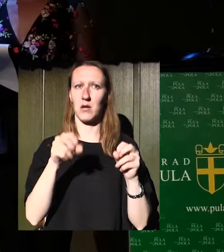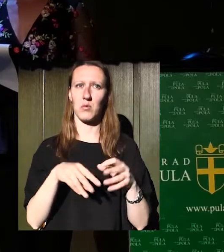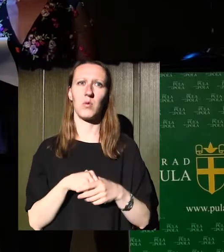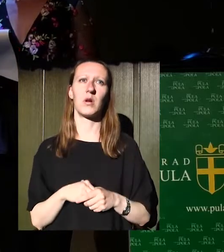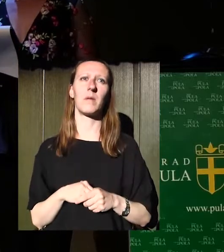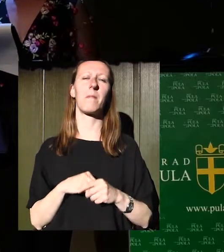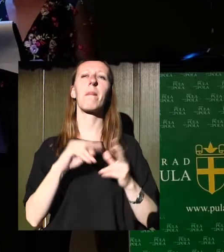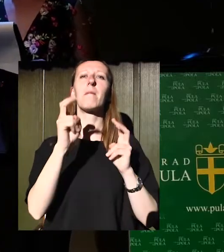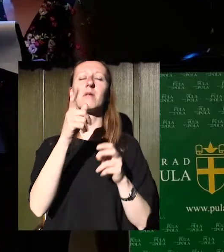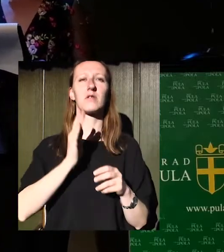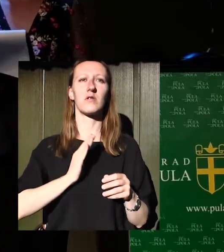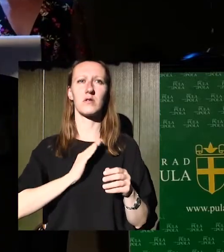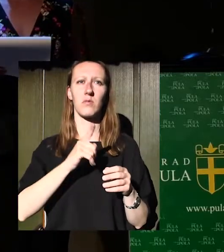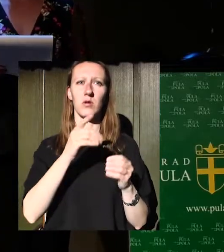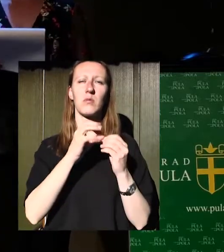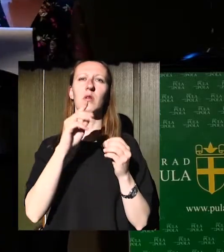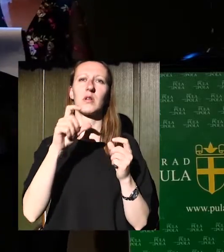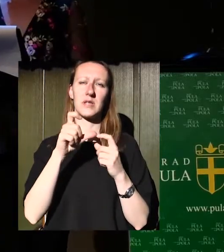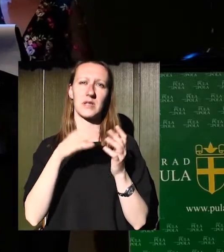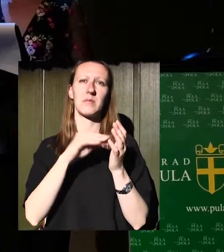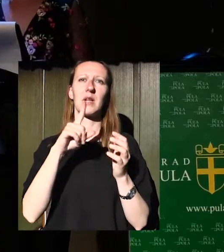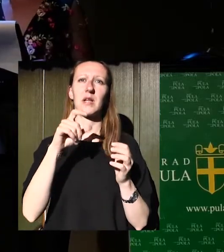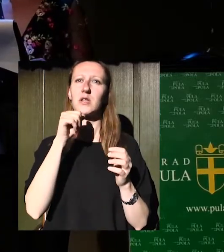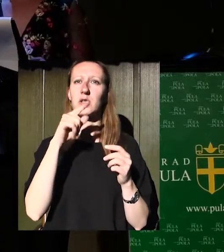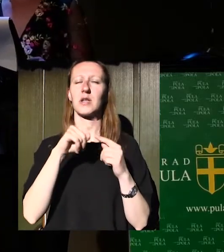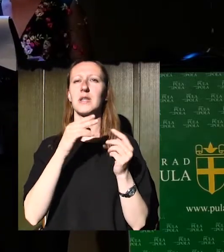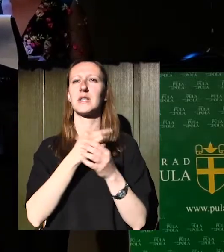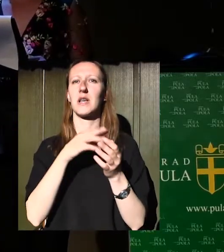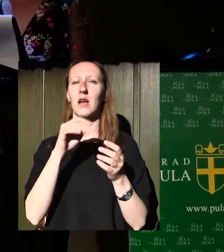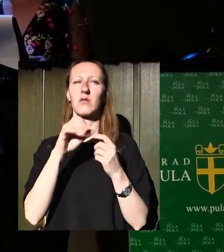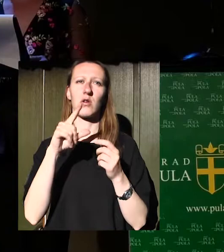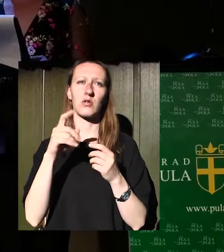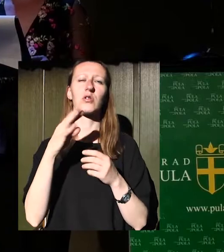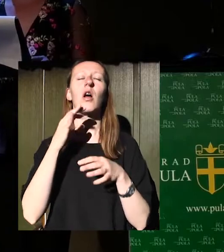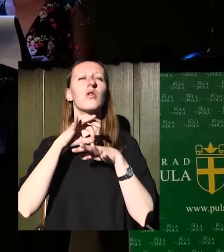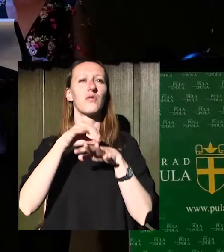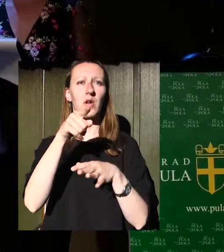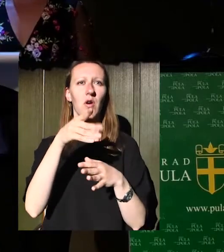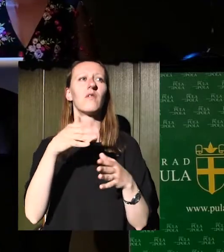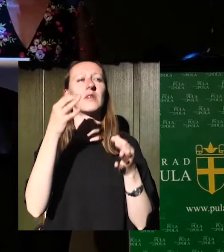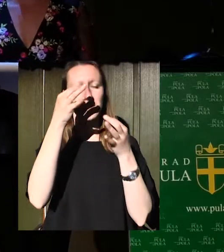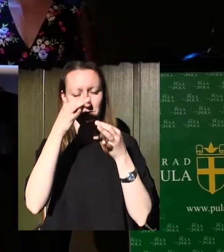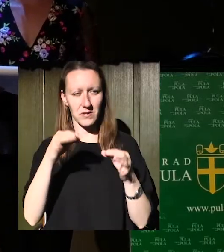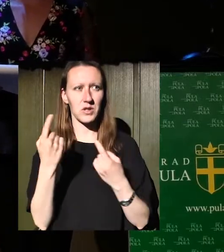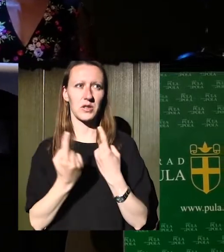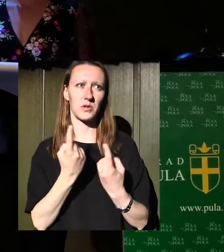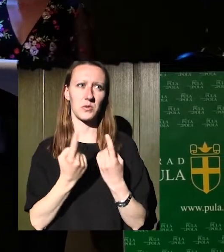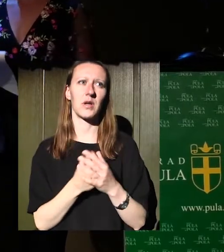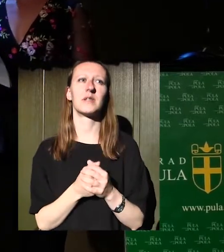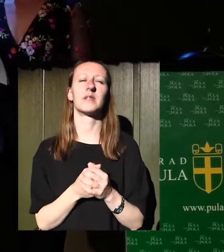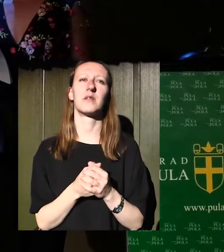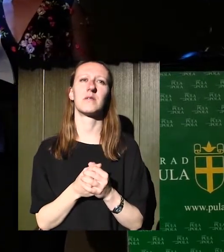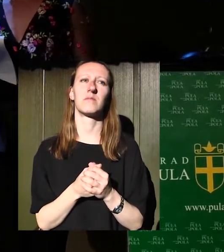Pola. Pozivamo gospodina Borisa Miletića i Tiziana Sošića da nas uvedu u ovaj svečani